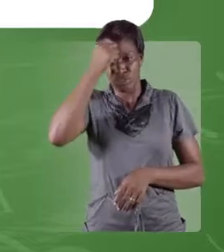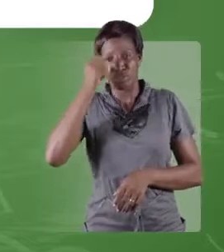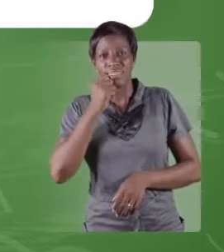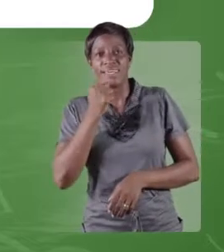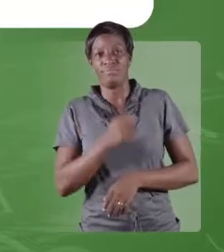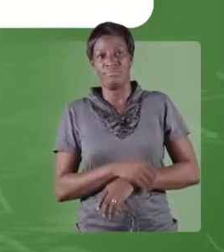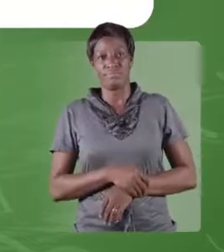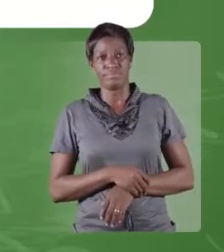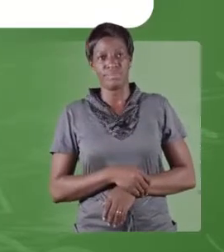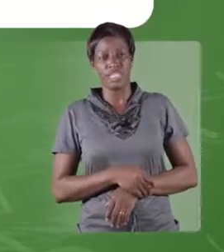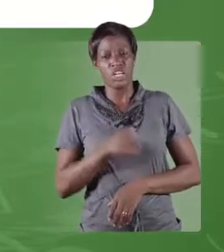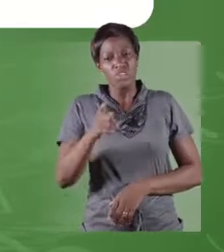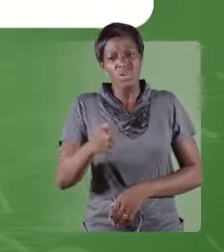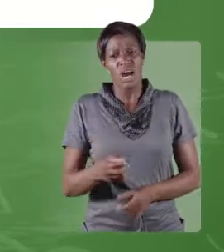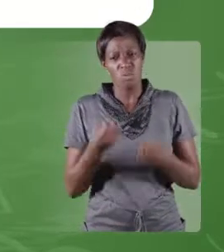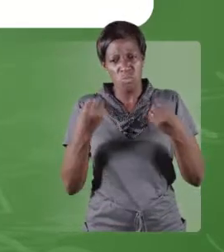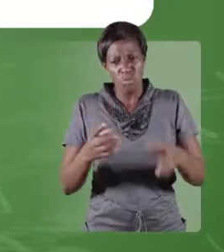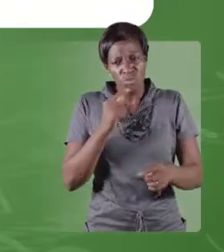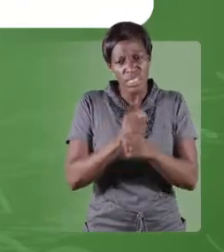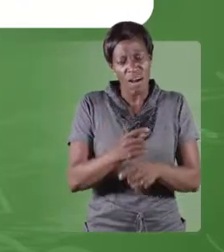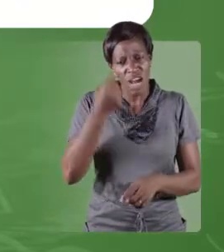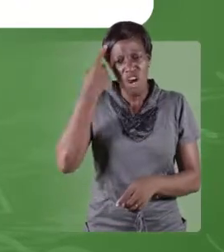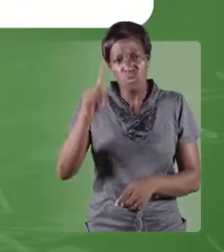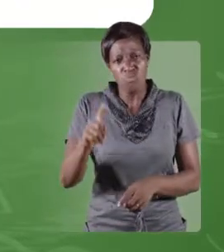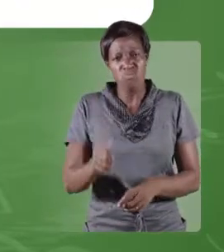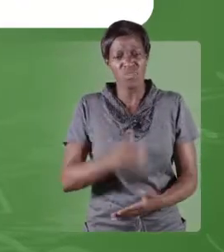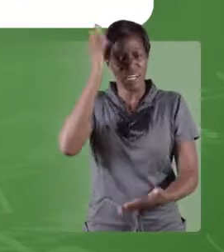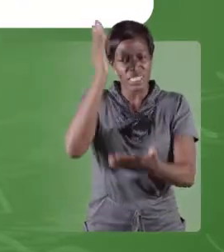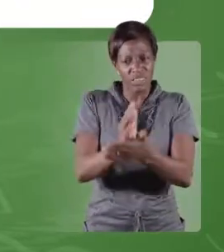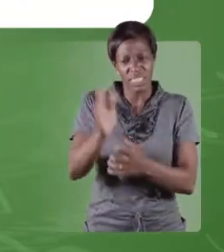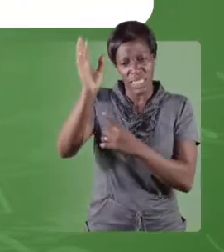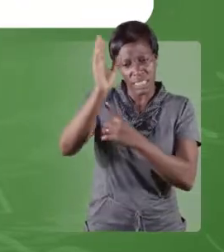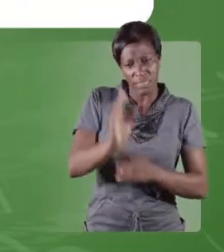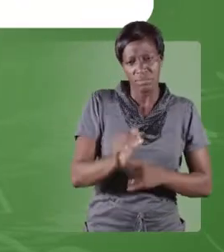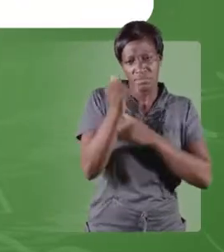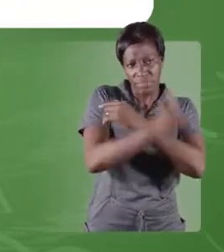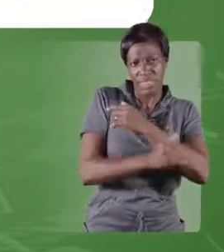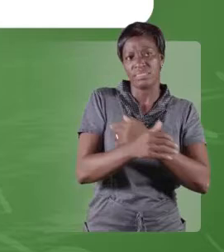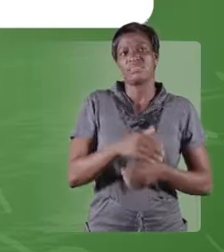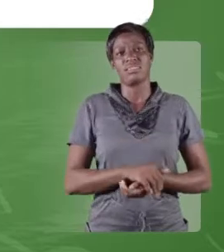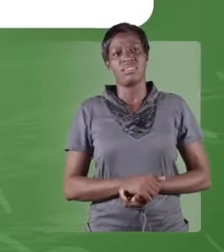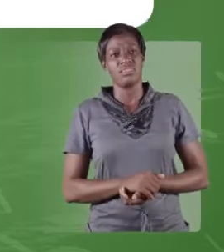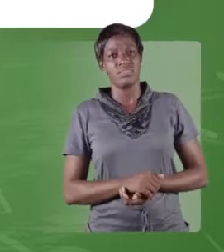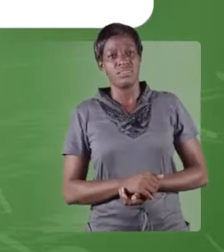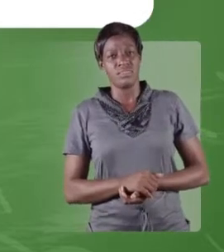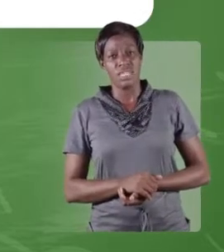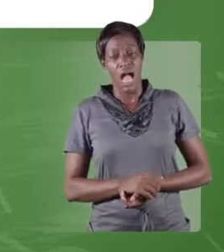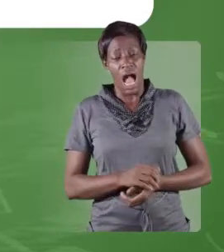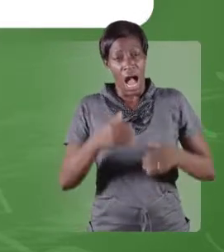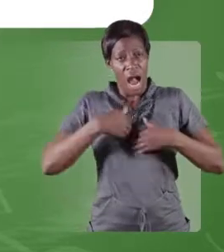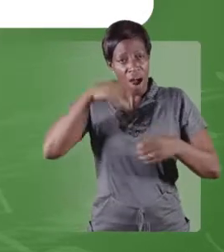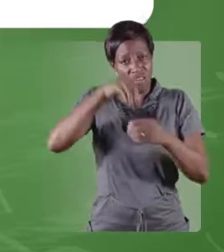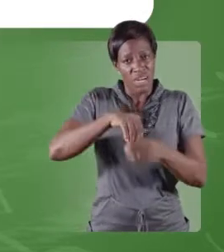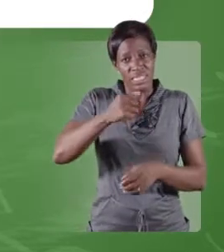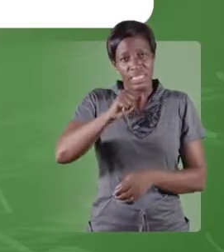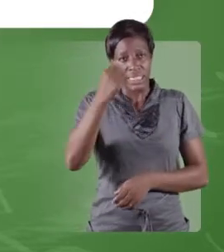Il a beaucoup œuvré pour la décolonisation des États africains, par exemple. Il est composé de 15